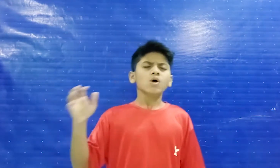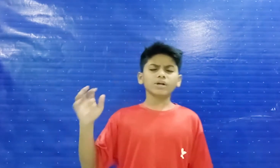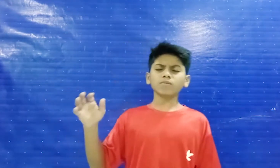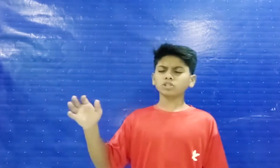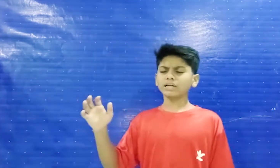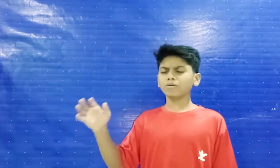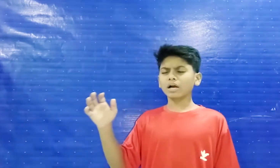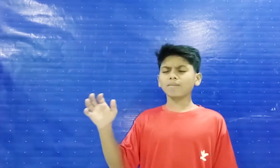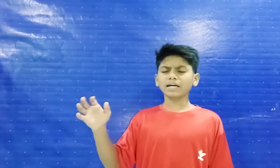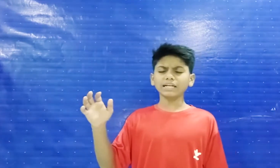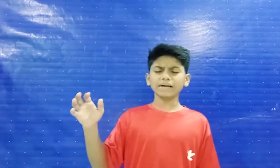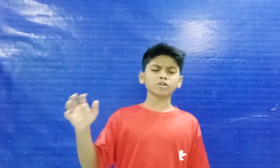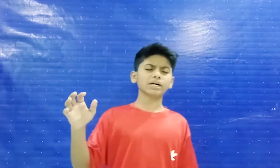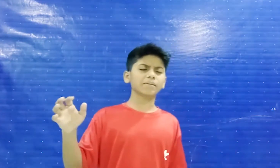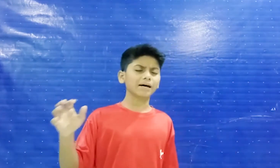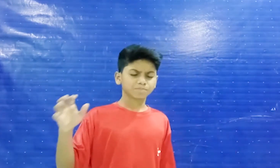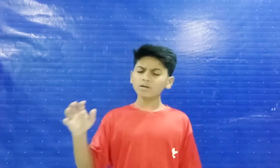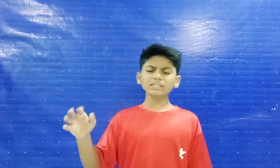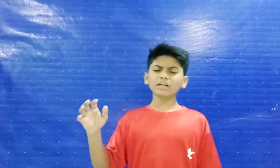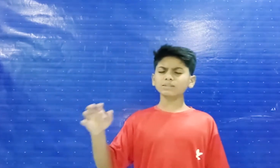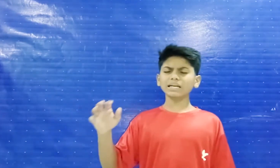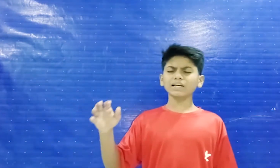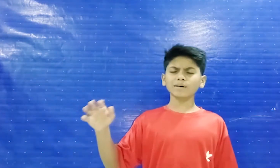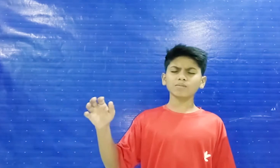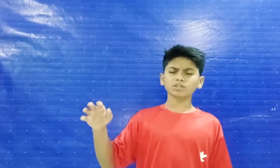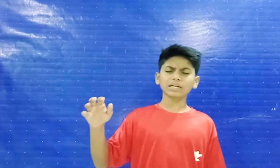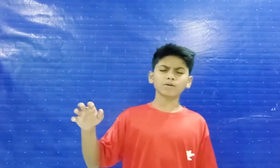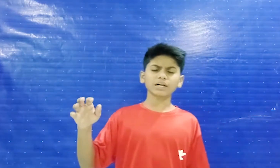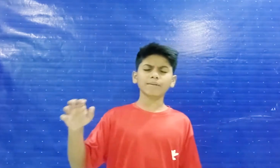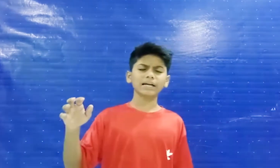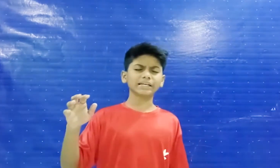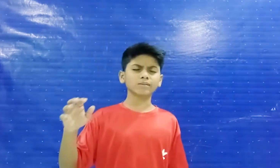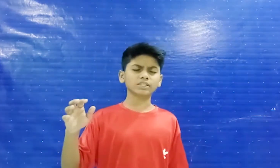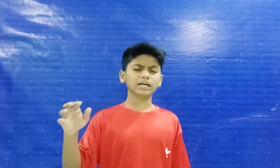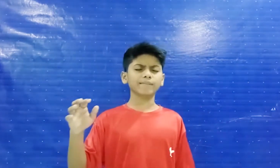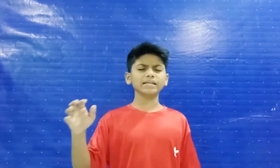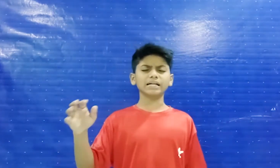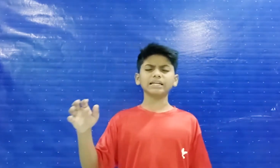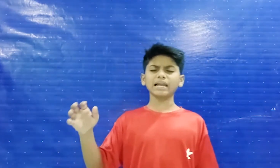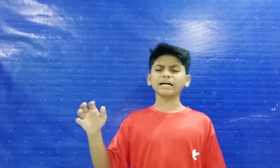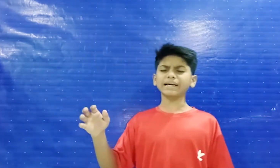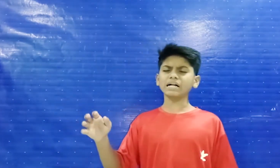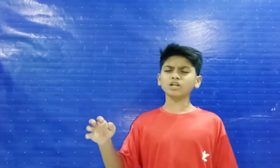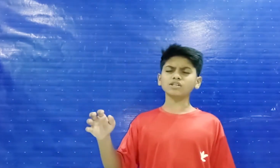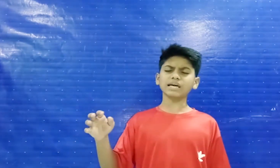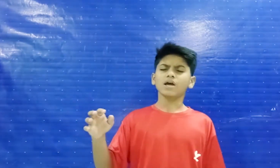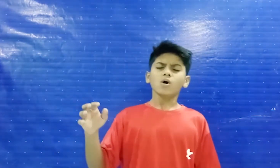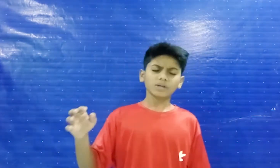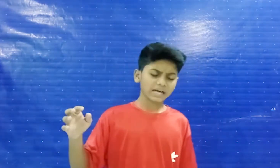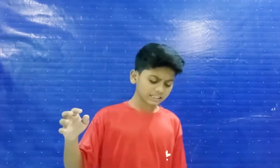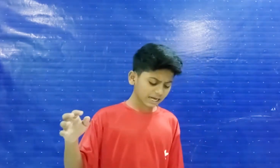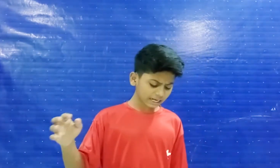भूषे और भूष करे बोटा का बगरा टीके भूषा कर बा और जी के रो बजा ला ला भूष करे बोटा का बगरा टीके भूषा कर बा यहाँ दे आला करे यहाँ दे